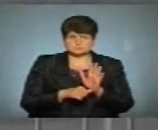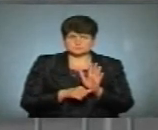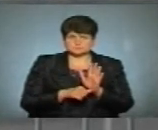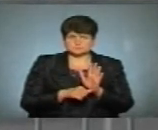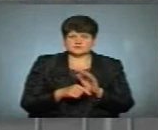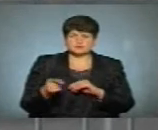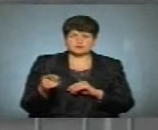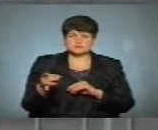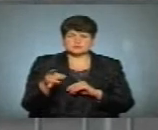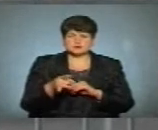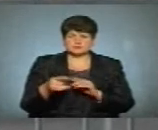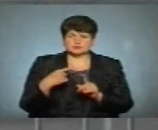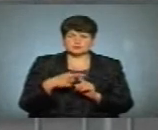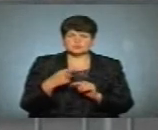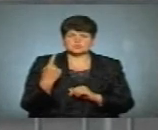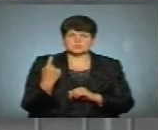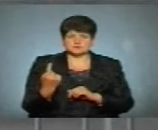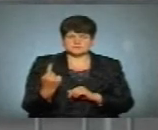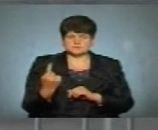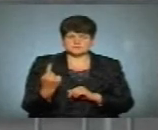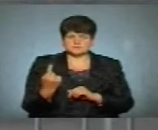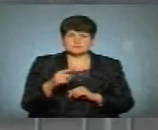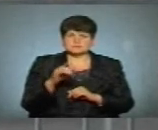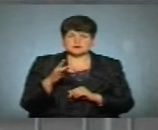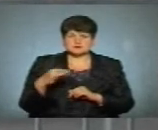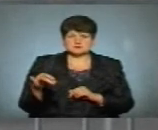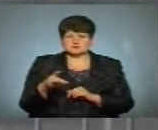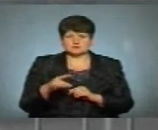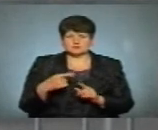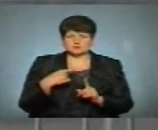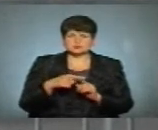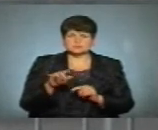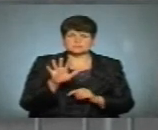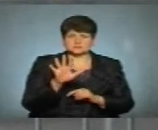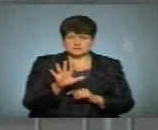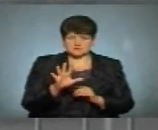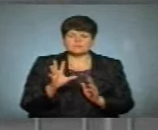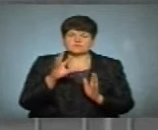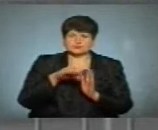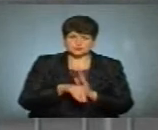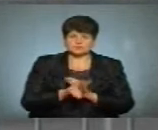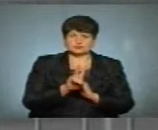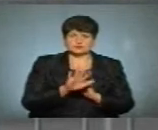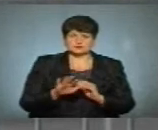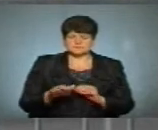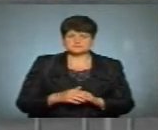6, Тернопільський район плюс 1. Збаразький район – плюс 5, в тому числі 2